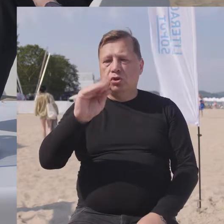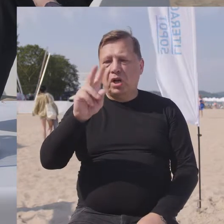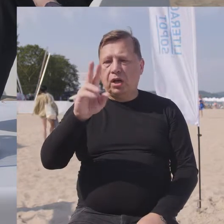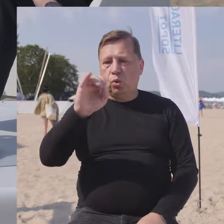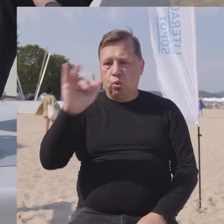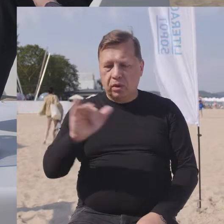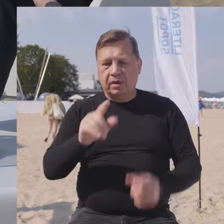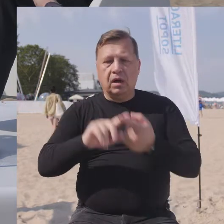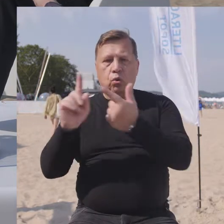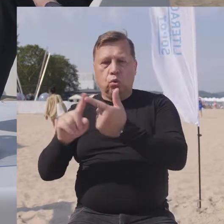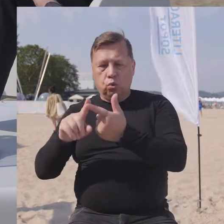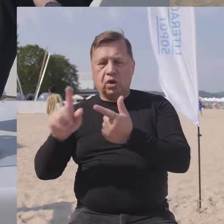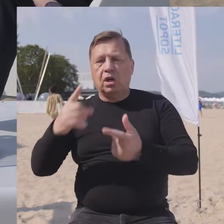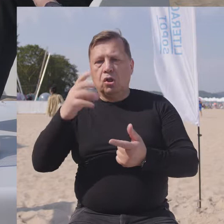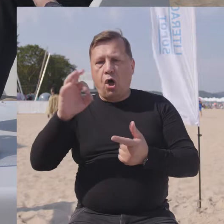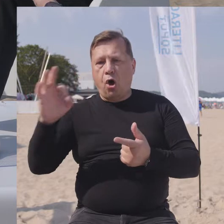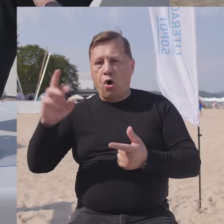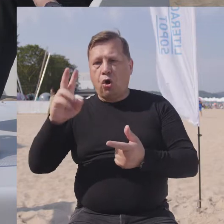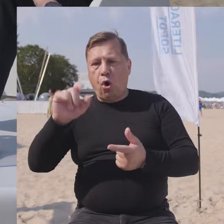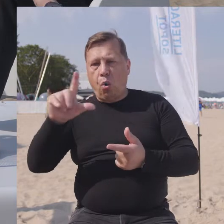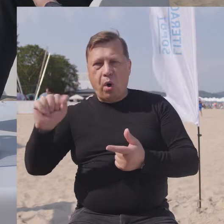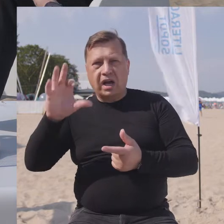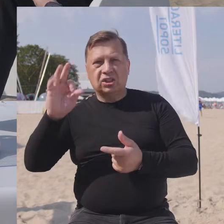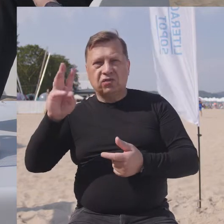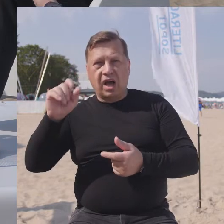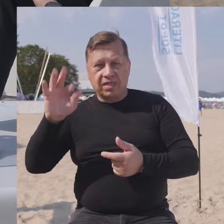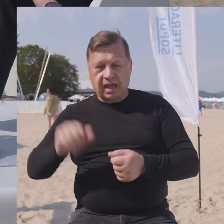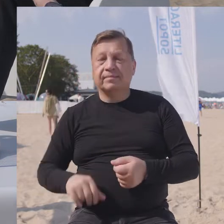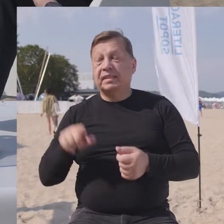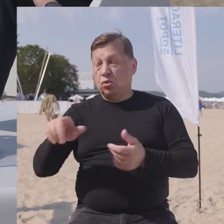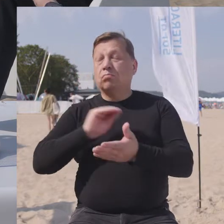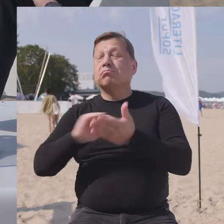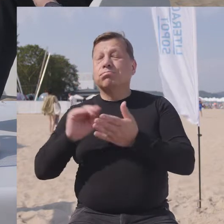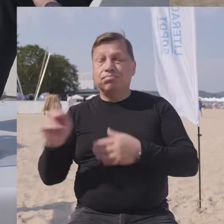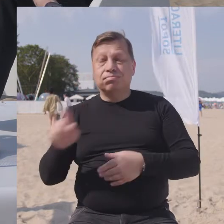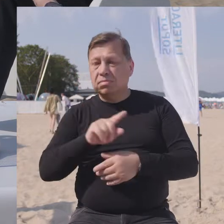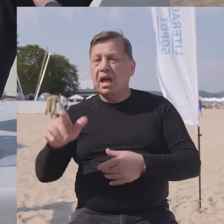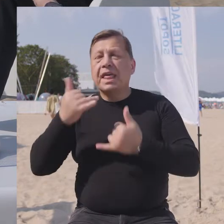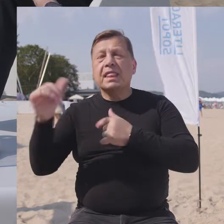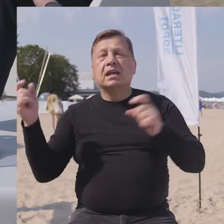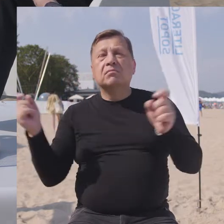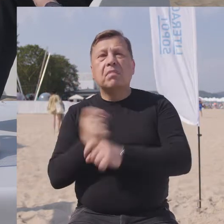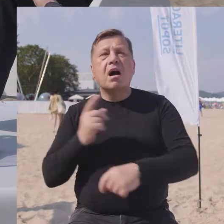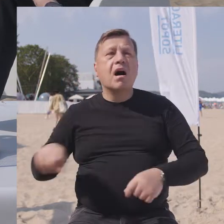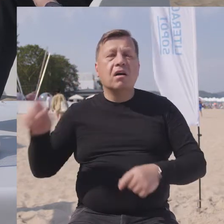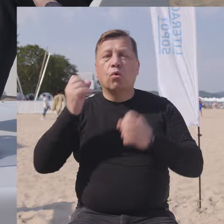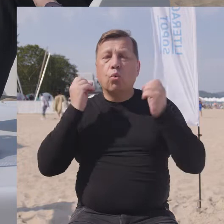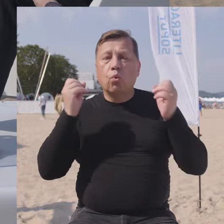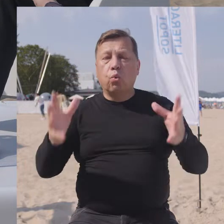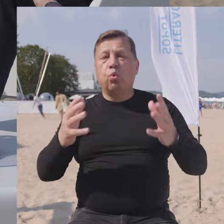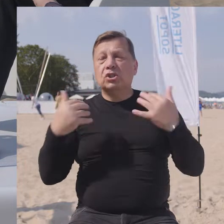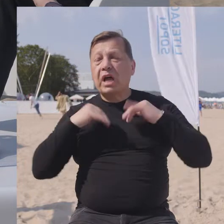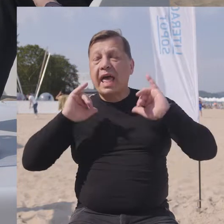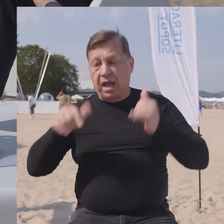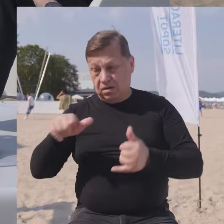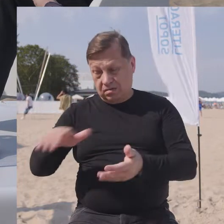Dookoła Świata, gdzie też można było poczytać i zobaczyć to, w jaki sposób żyje się w innych kręgach kulturowych i innych